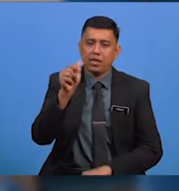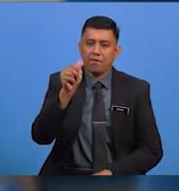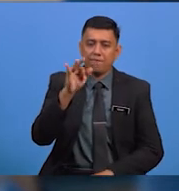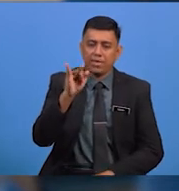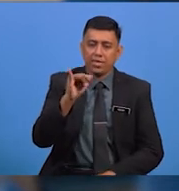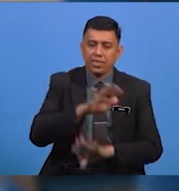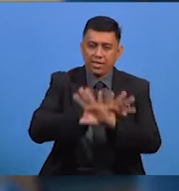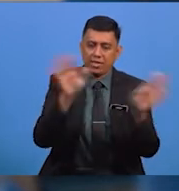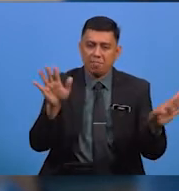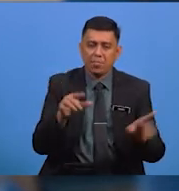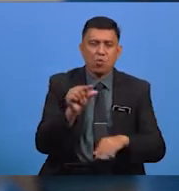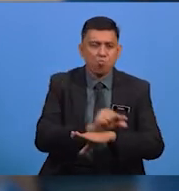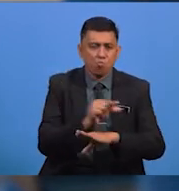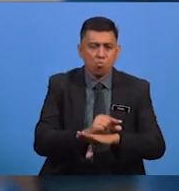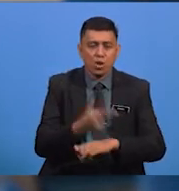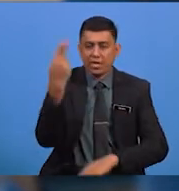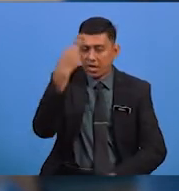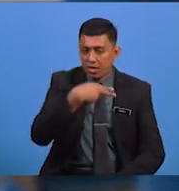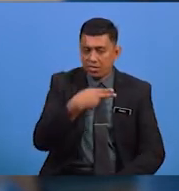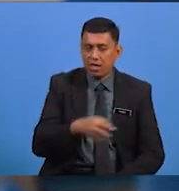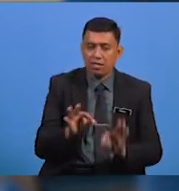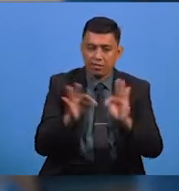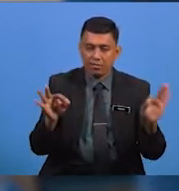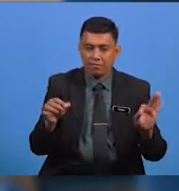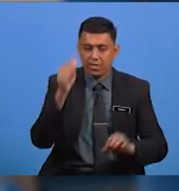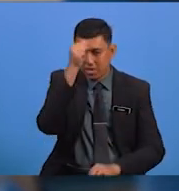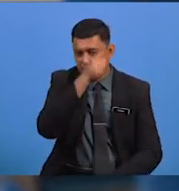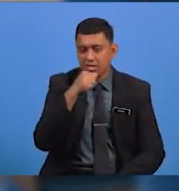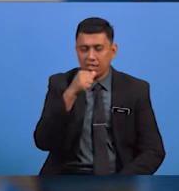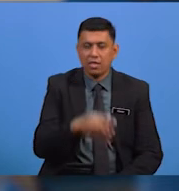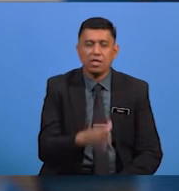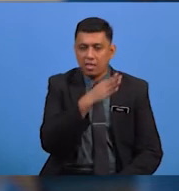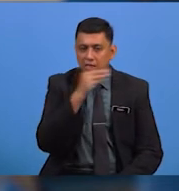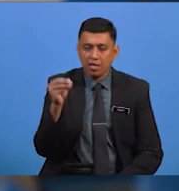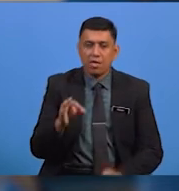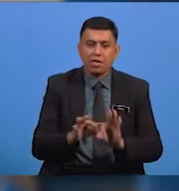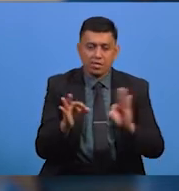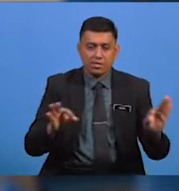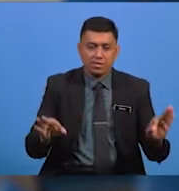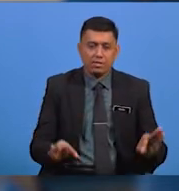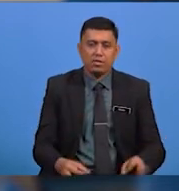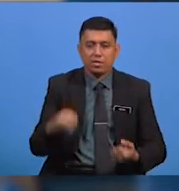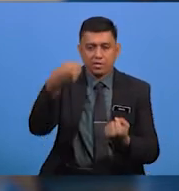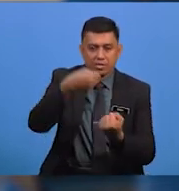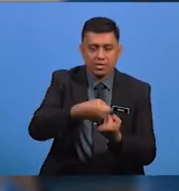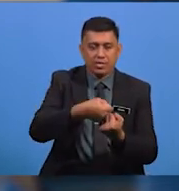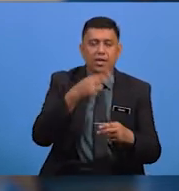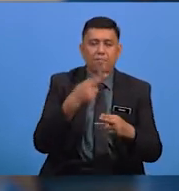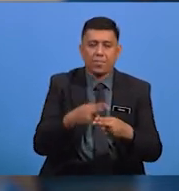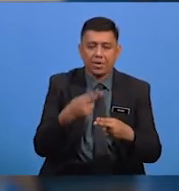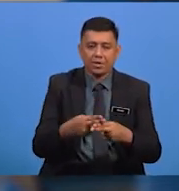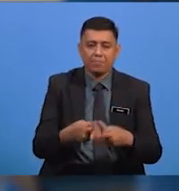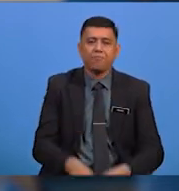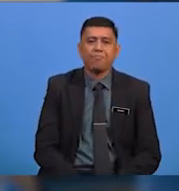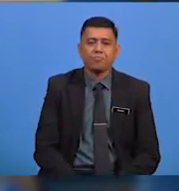nafi tidak digunakan di hadapan frasa adjektif dan frasa sendi